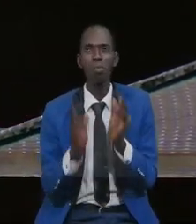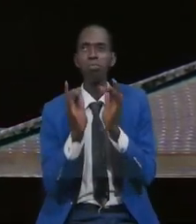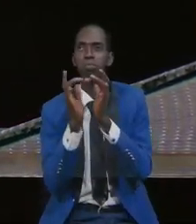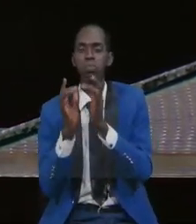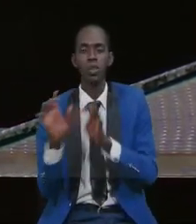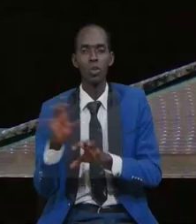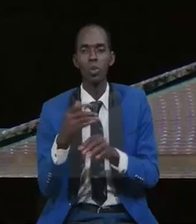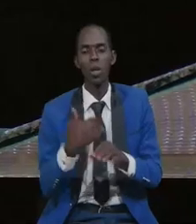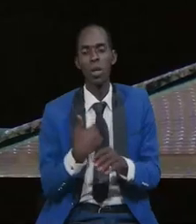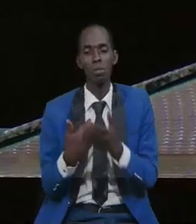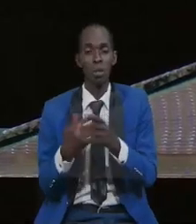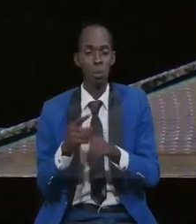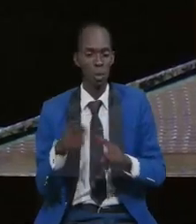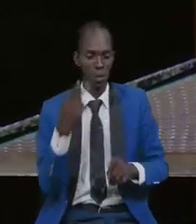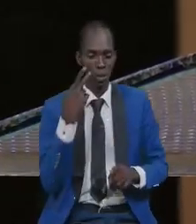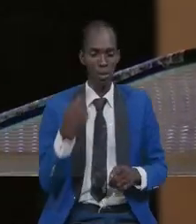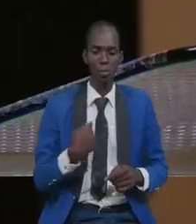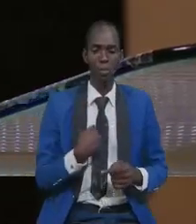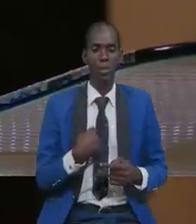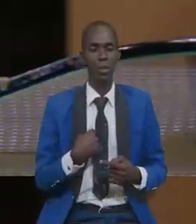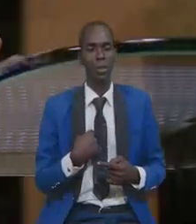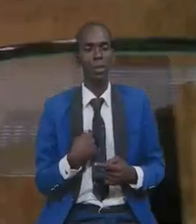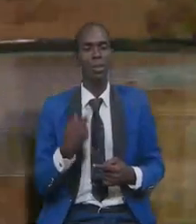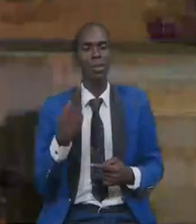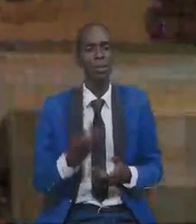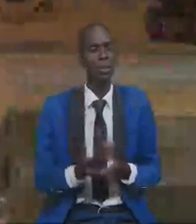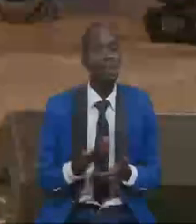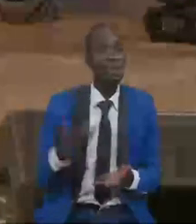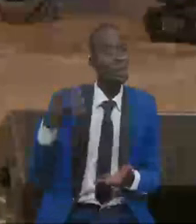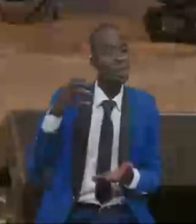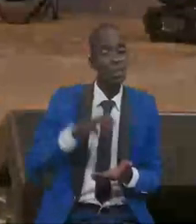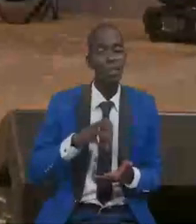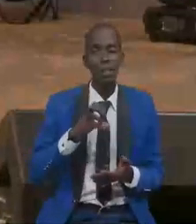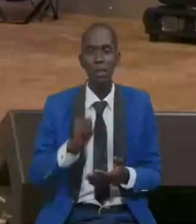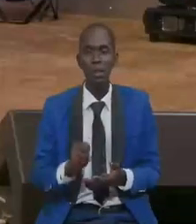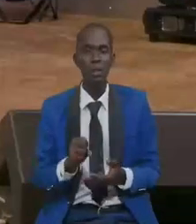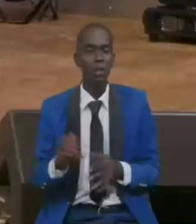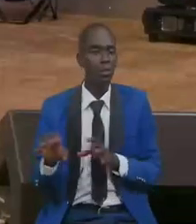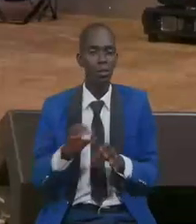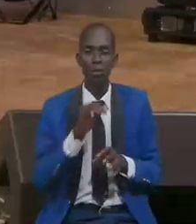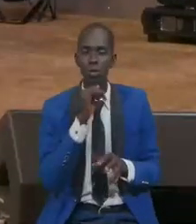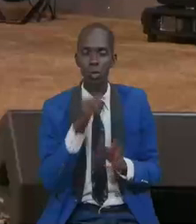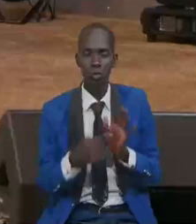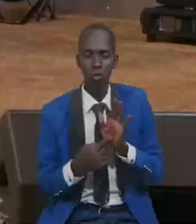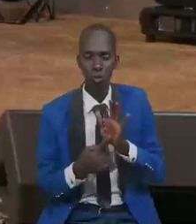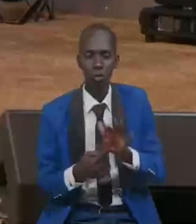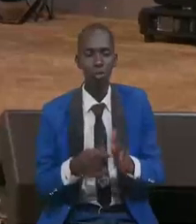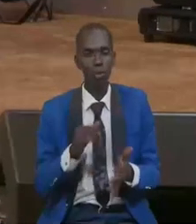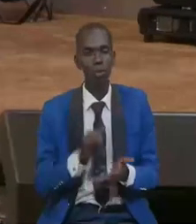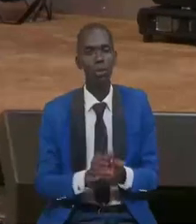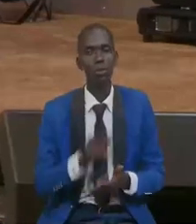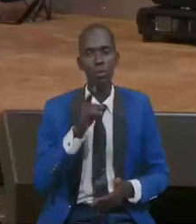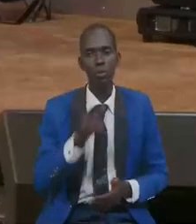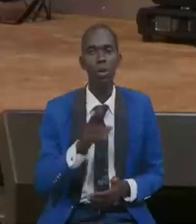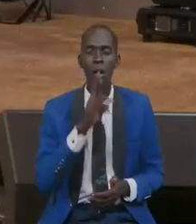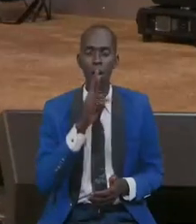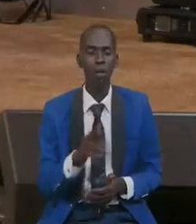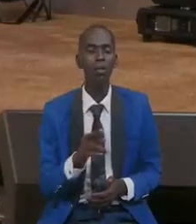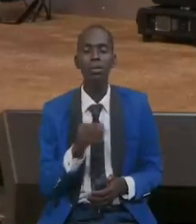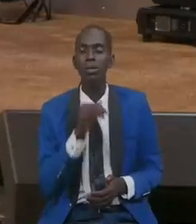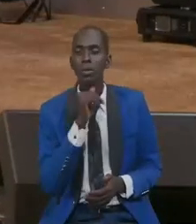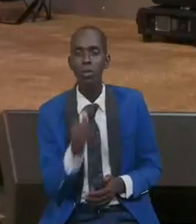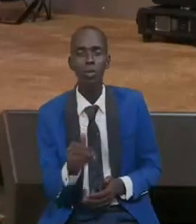regarde-moi. Ah, vous savez, les richesses ne peuvent pas te sauver, et tu ne peux pas démontrer que tu es un païen, si tu ne